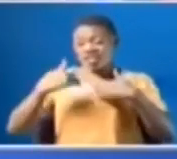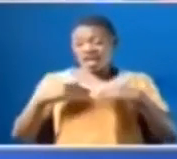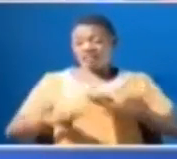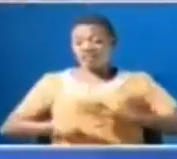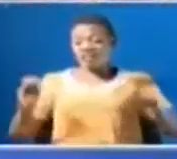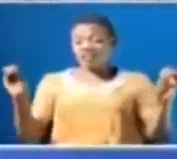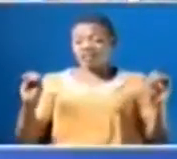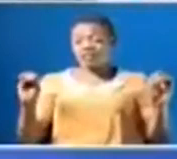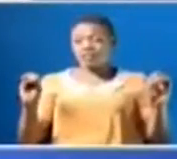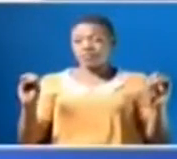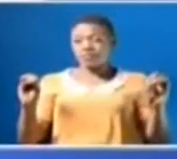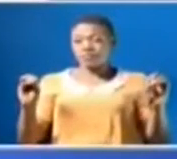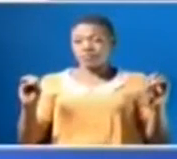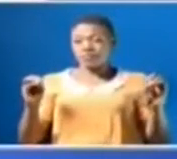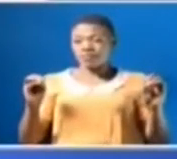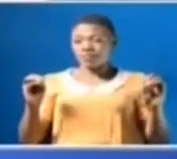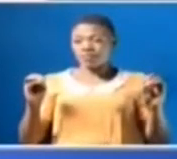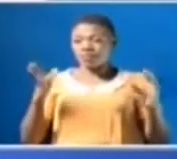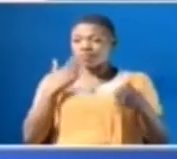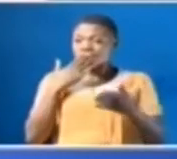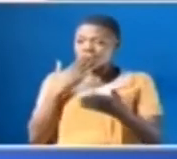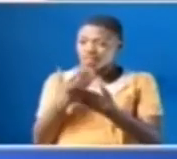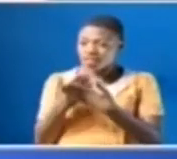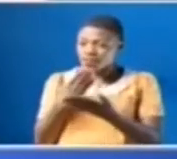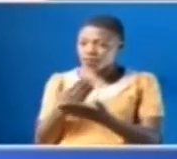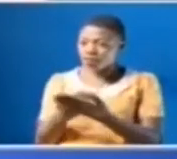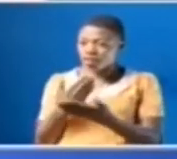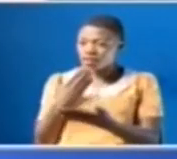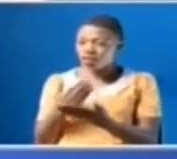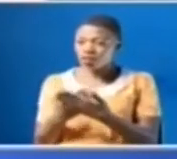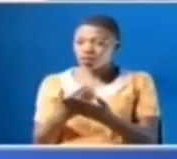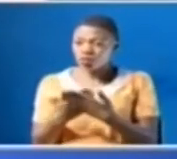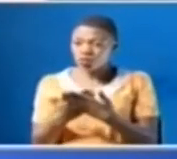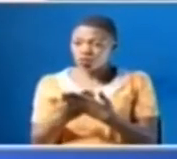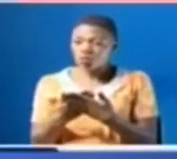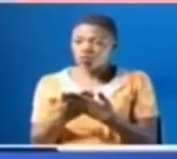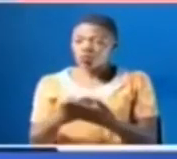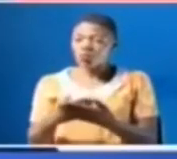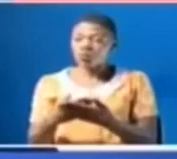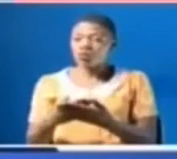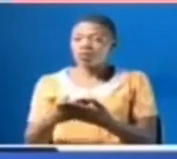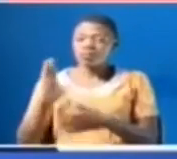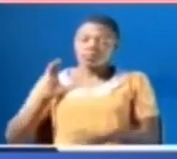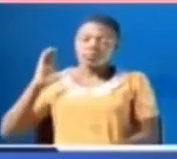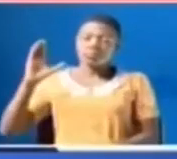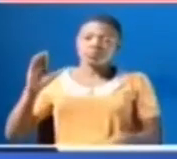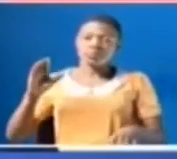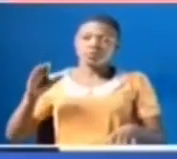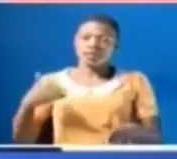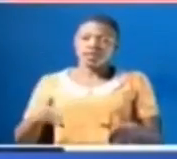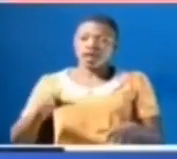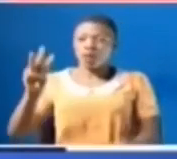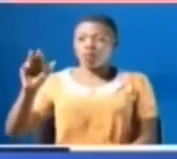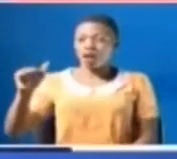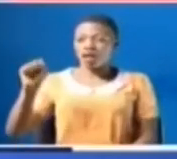Naam. Asante sana Daktari Charles Mukwaya, katibu mkuu wa chama cha wafanyikazi wa vyuo vikuu hapa nchini, kwa